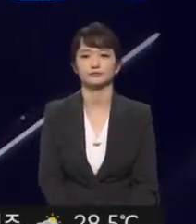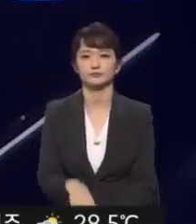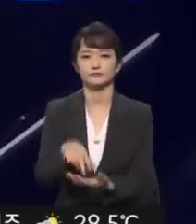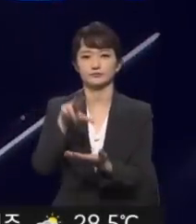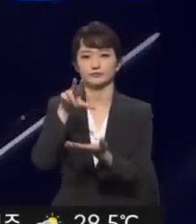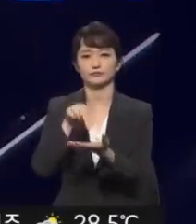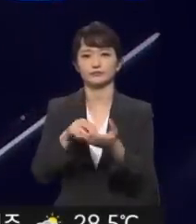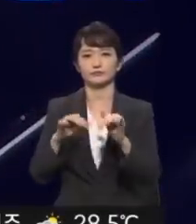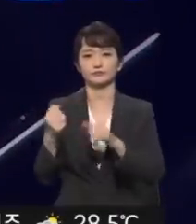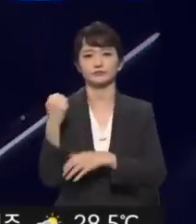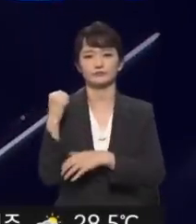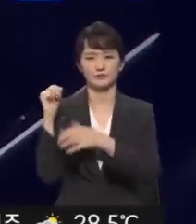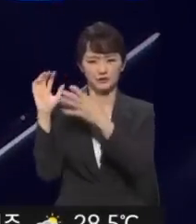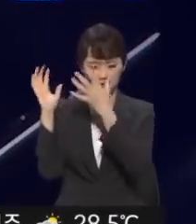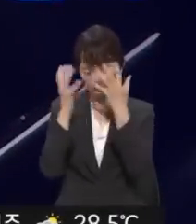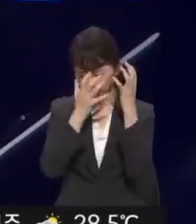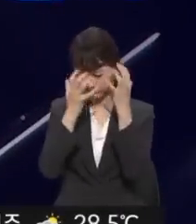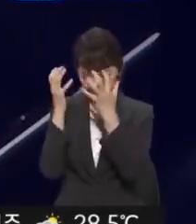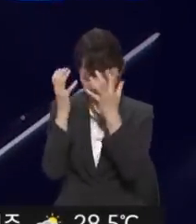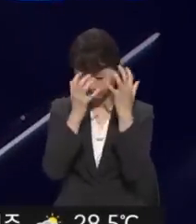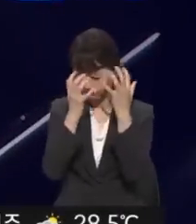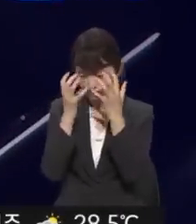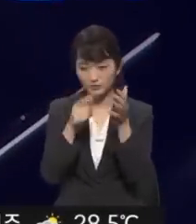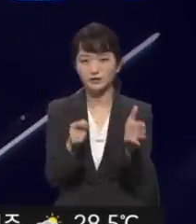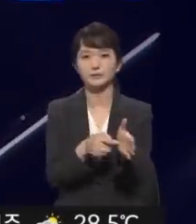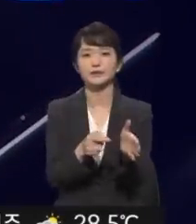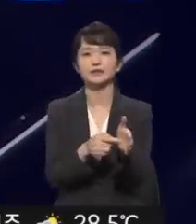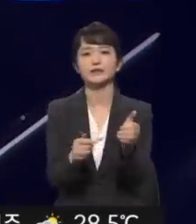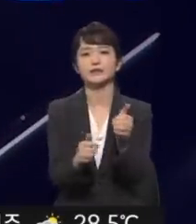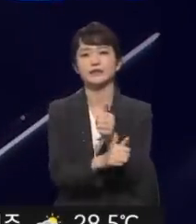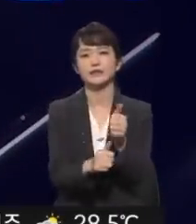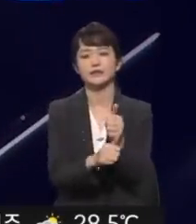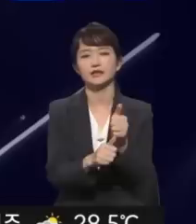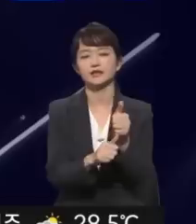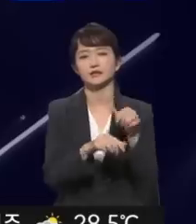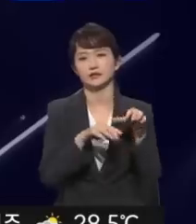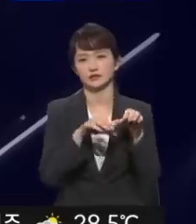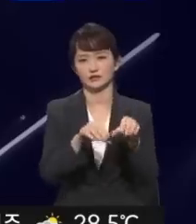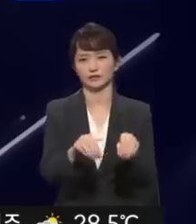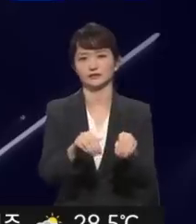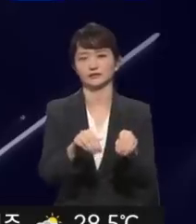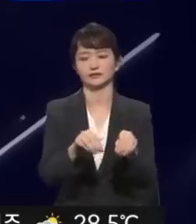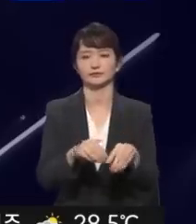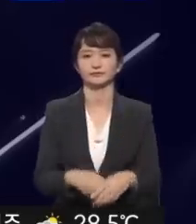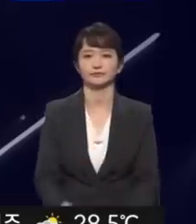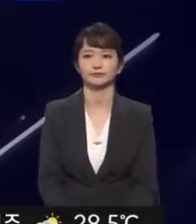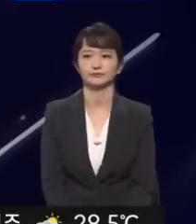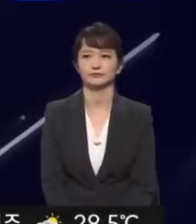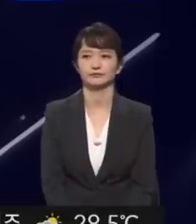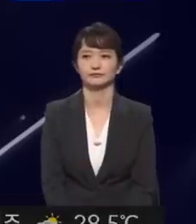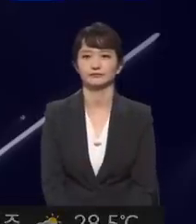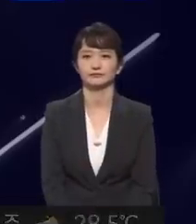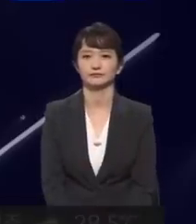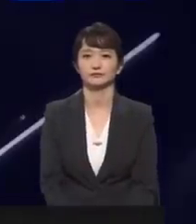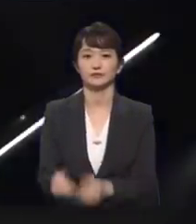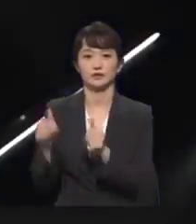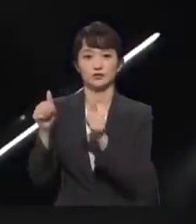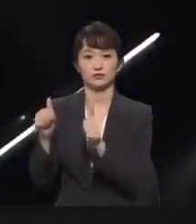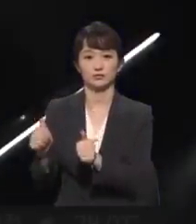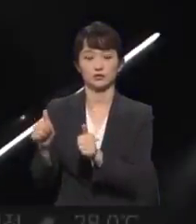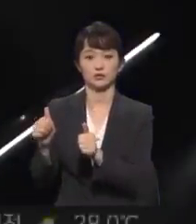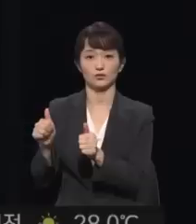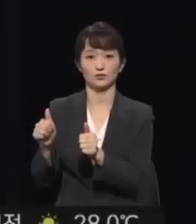국민의 임대 혼란 bda 정지 이동했습니다 어 먼저 법원의 판단